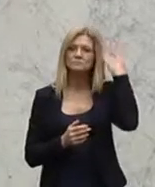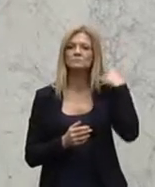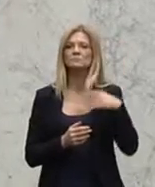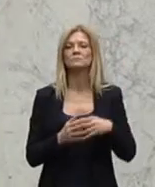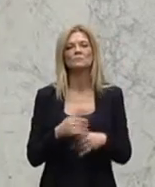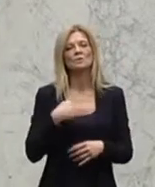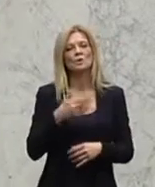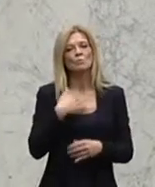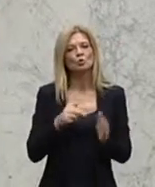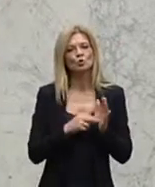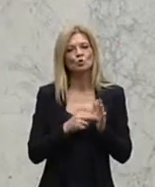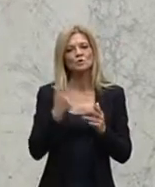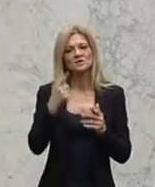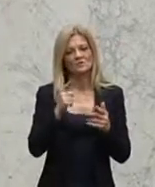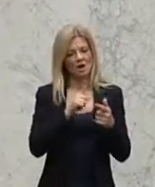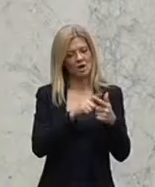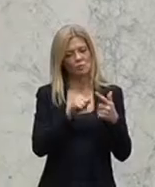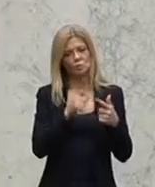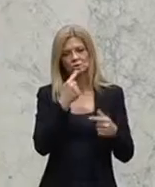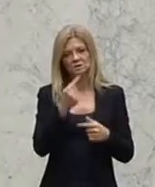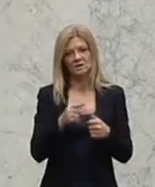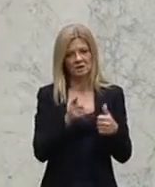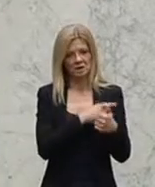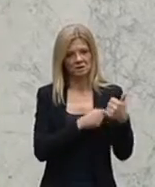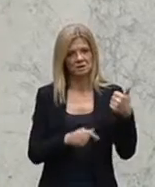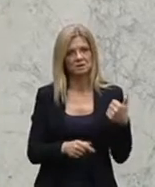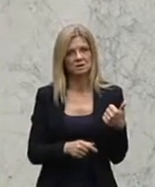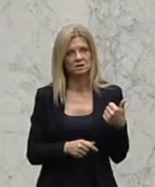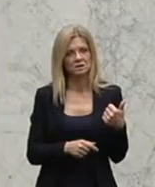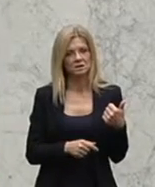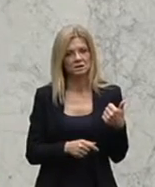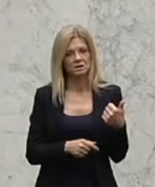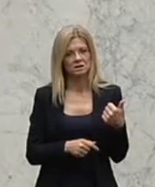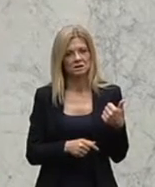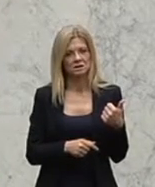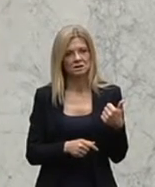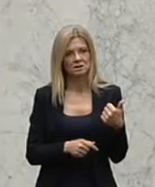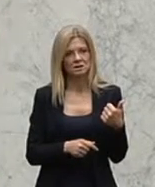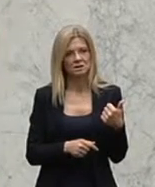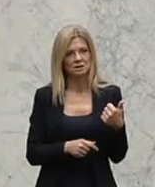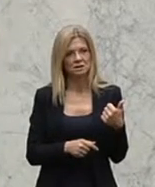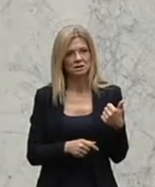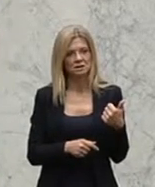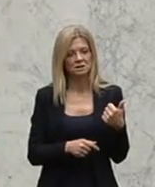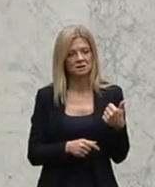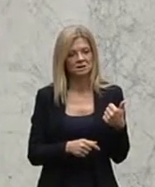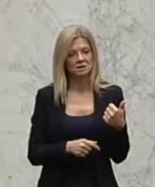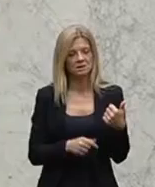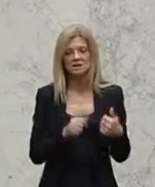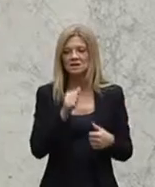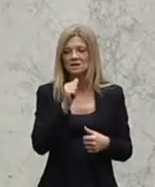Ich möchte noch zwei Punkte erwähnen. Zum einen, dass es nicht nur auf die Zahlen, auf